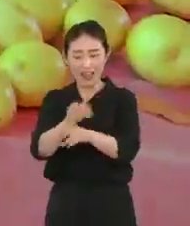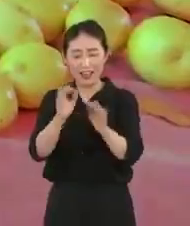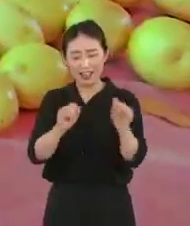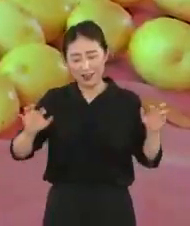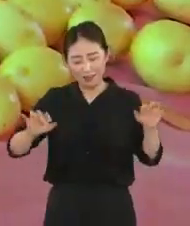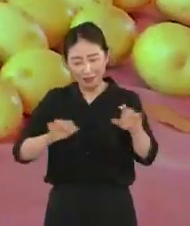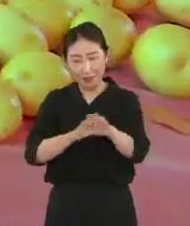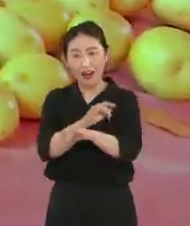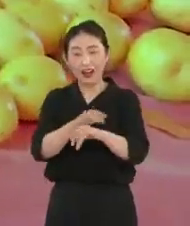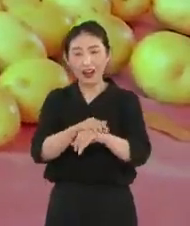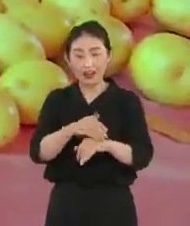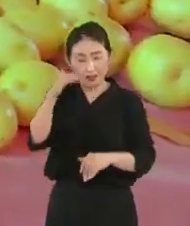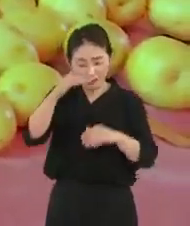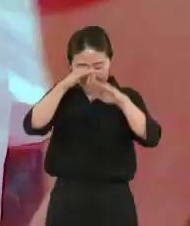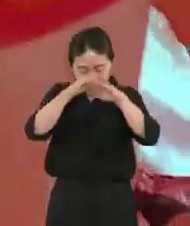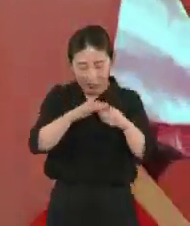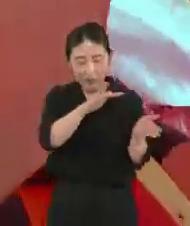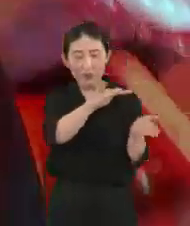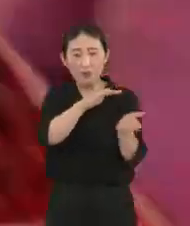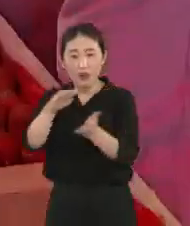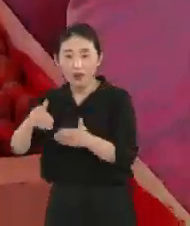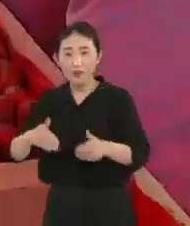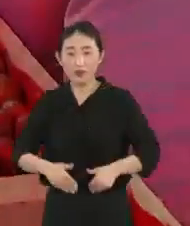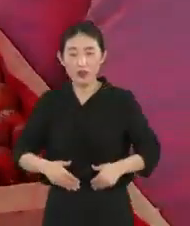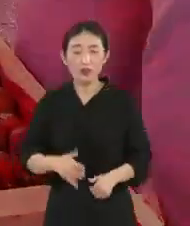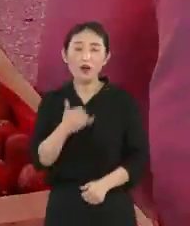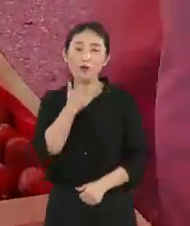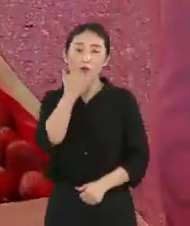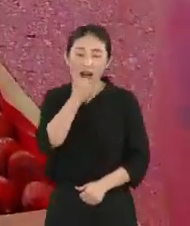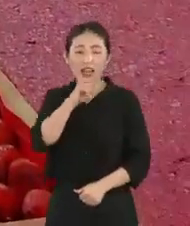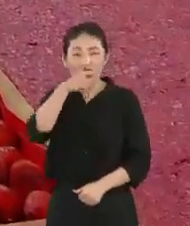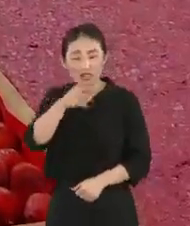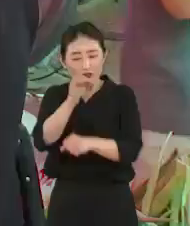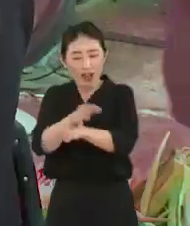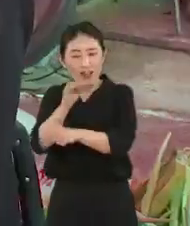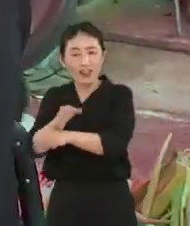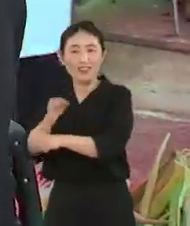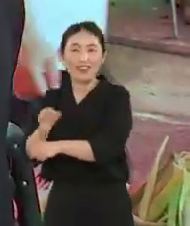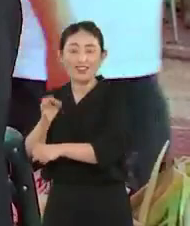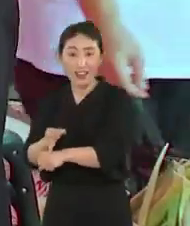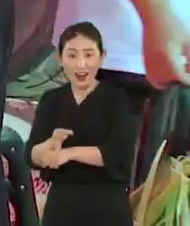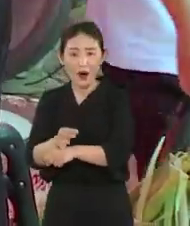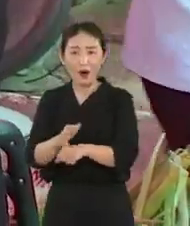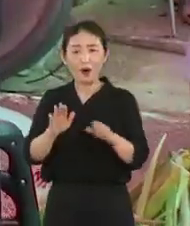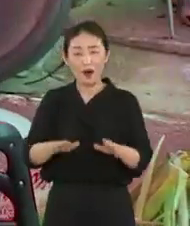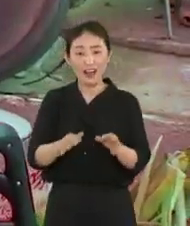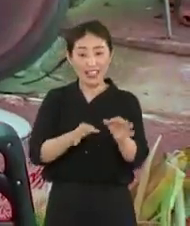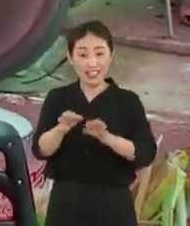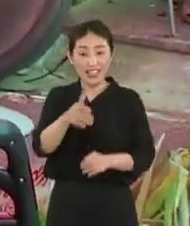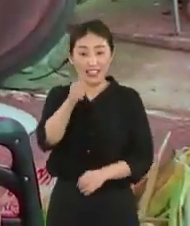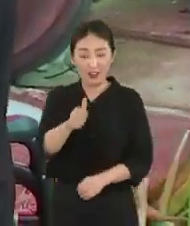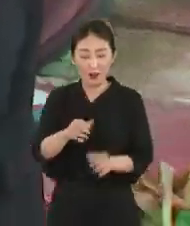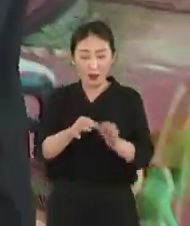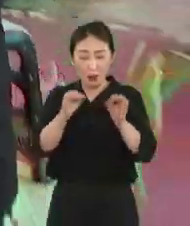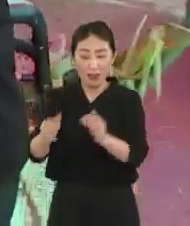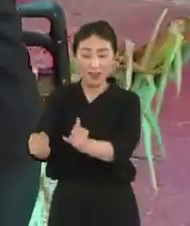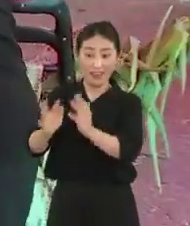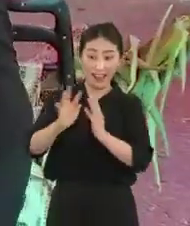차례상에 올릴 밤이 며 대추 같은 제수용품을 고르는 사람들이 분비해서 전통시장 상인들의 표정도